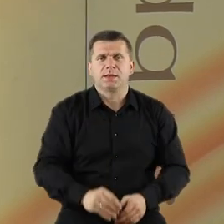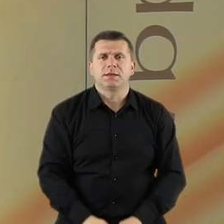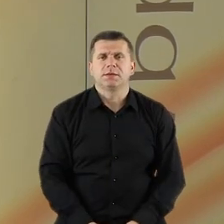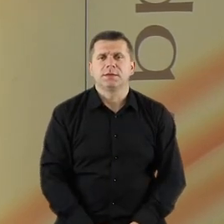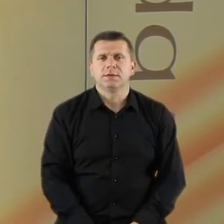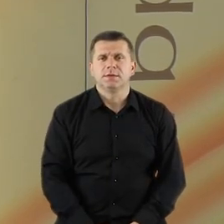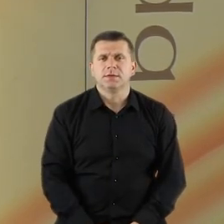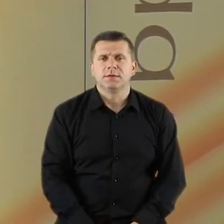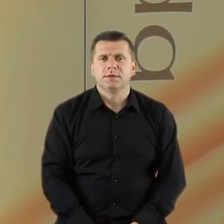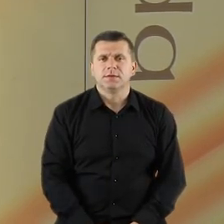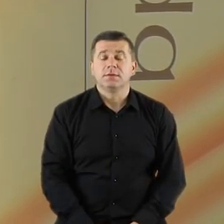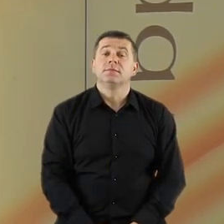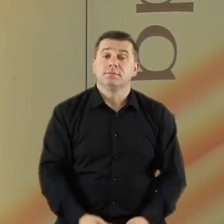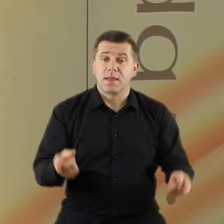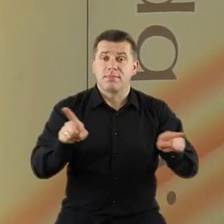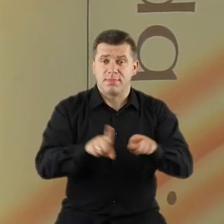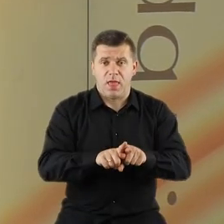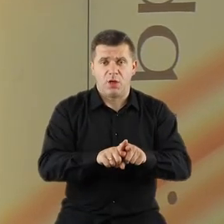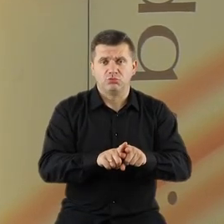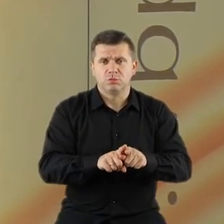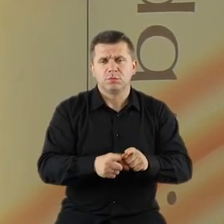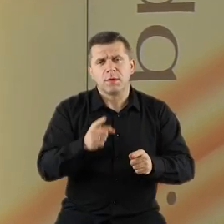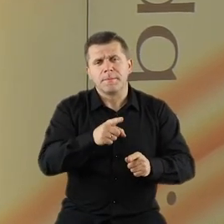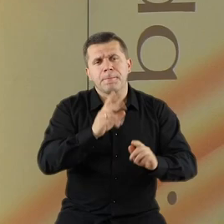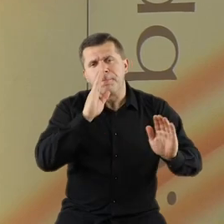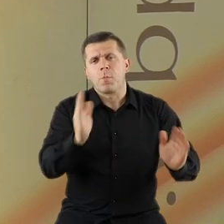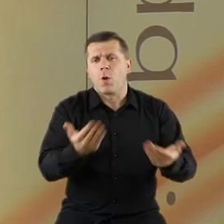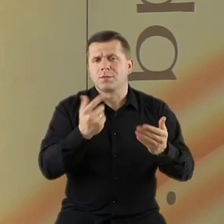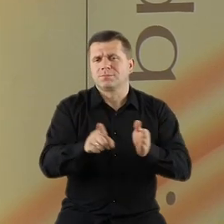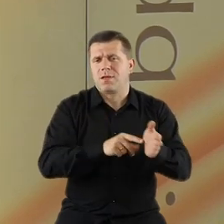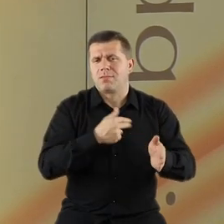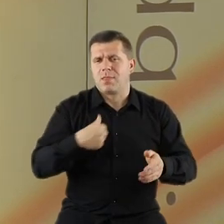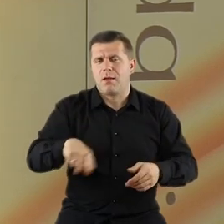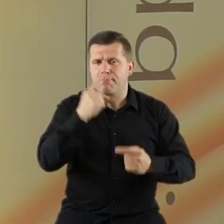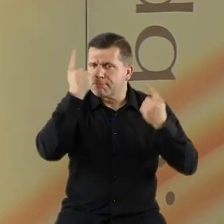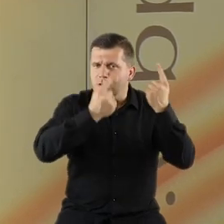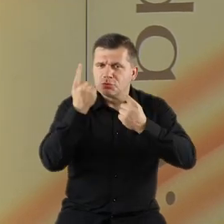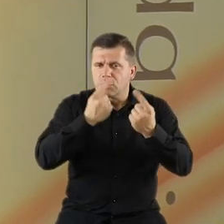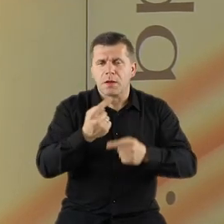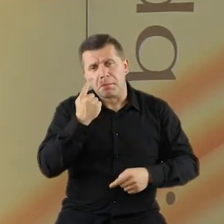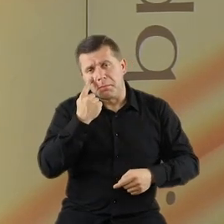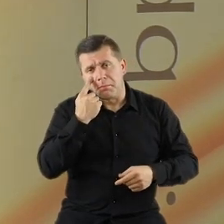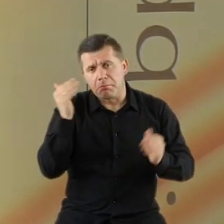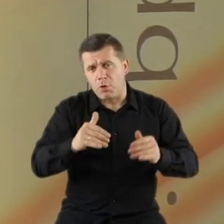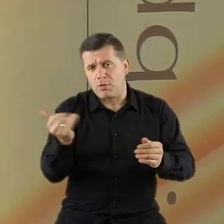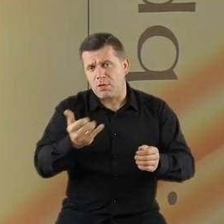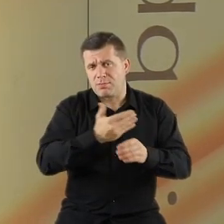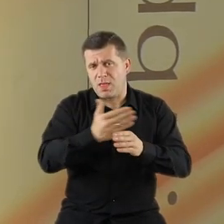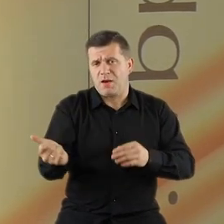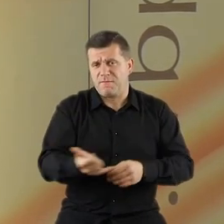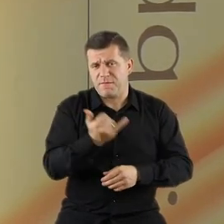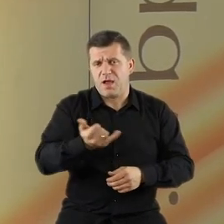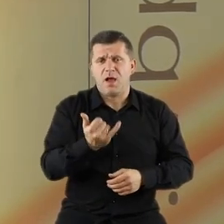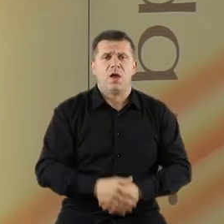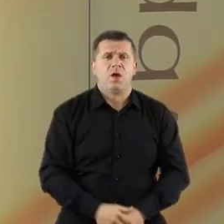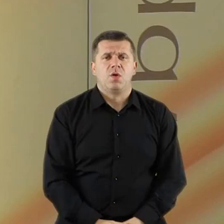ale też jakby pokazuje nam to myślenie które być może jeszcze trwa ja mówię że